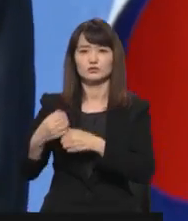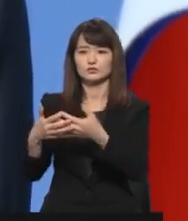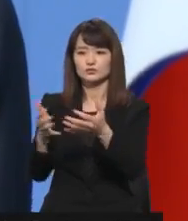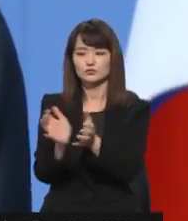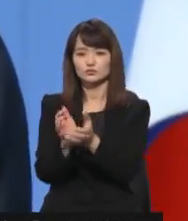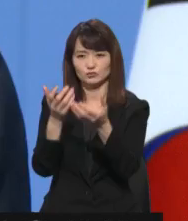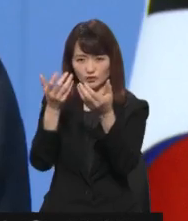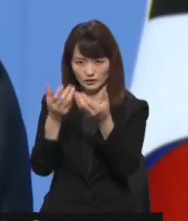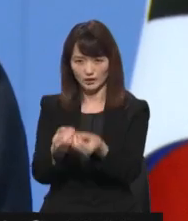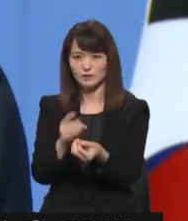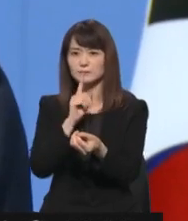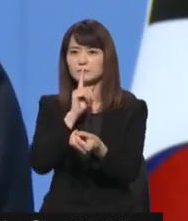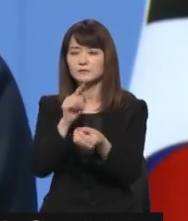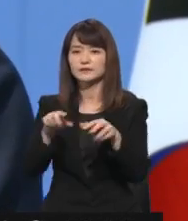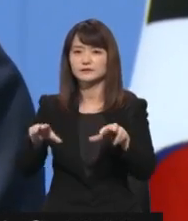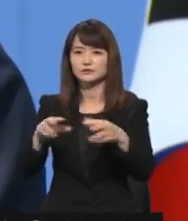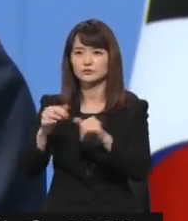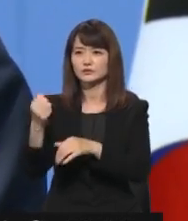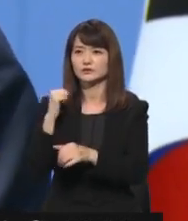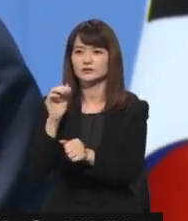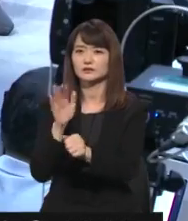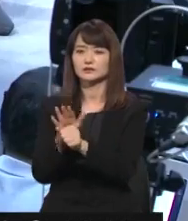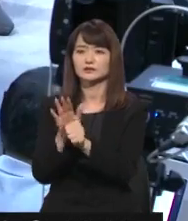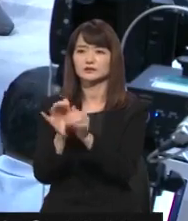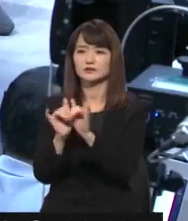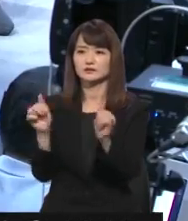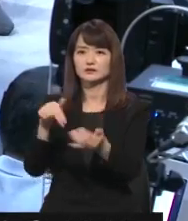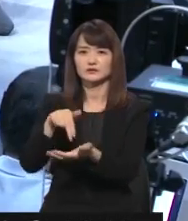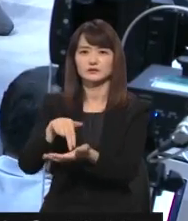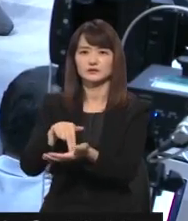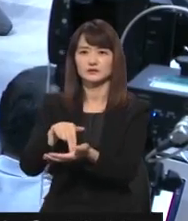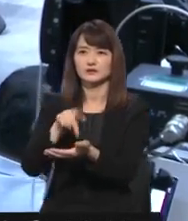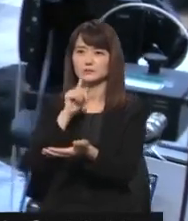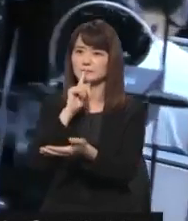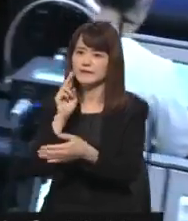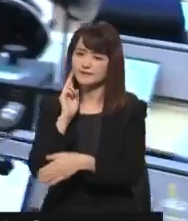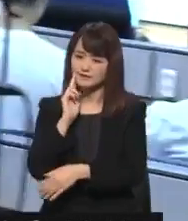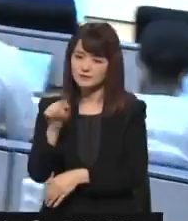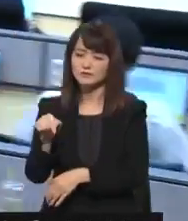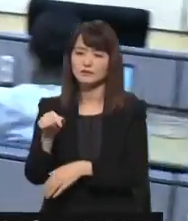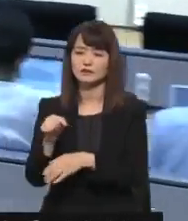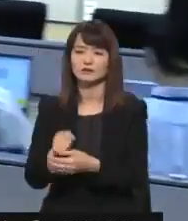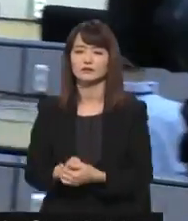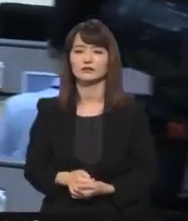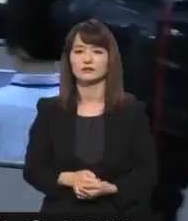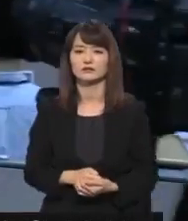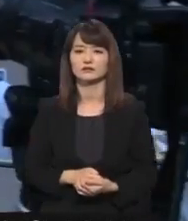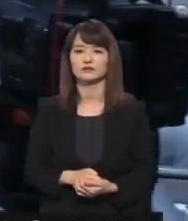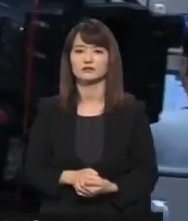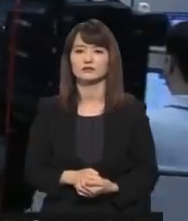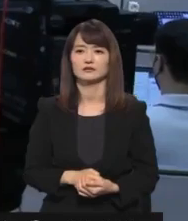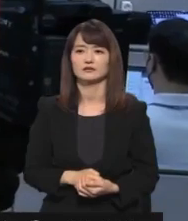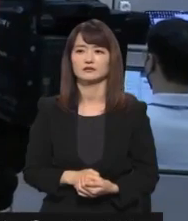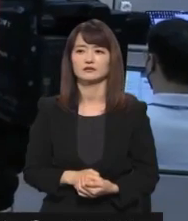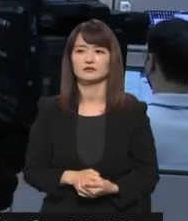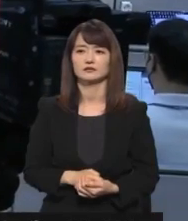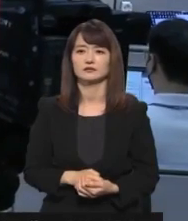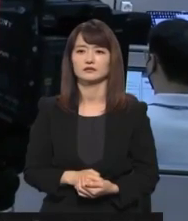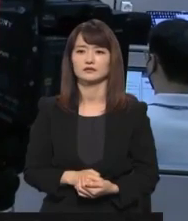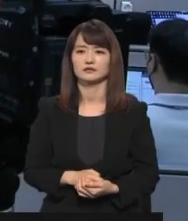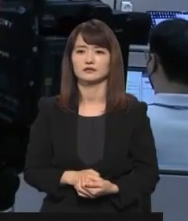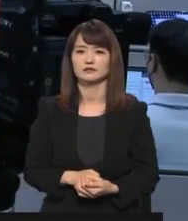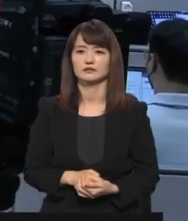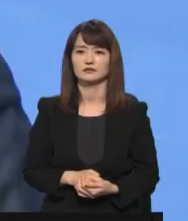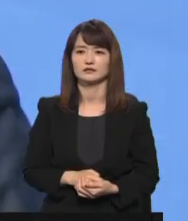현재 국민의 힘 을 지지하는 당원들이 입장에서는 이건 나가도 또 업무라는 것 아니냐 라고 생각해서 그것을 열람한